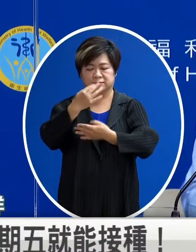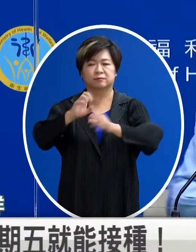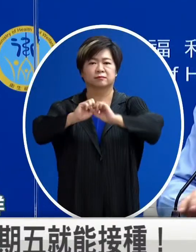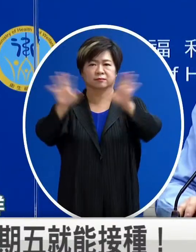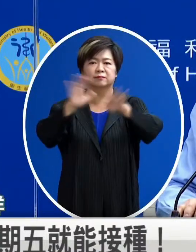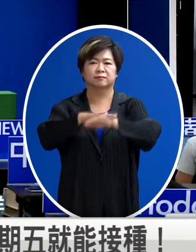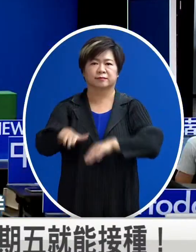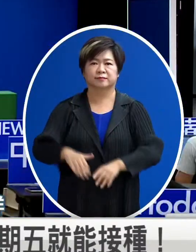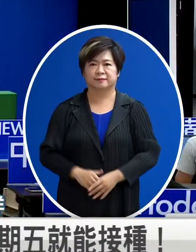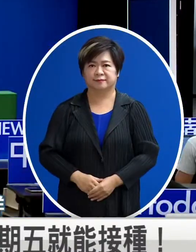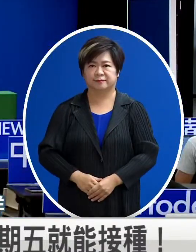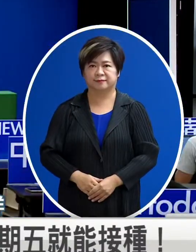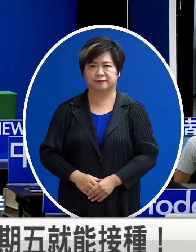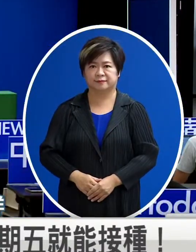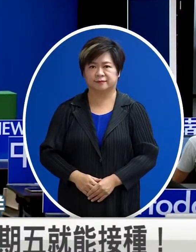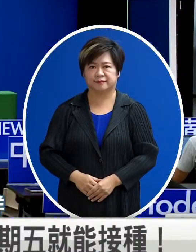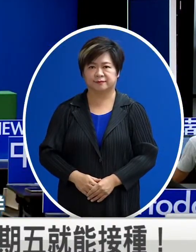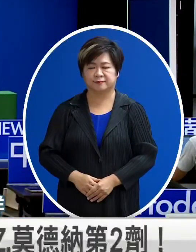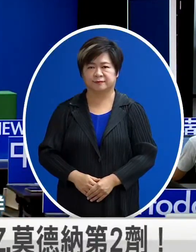告。